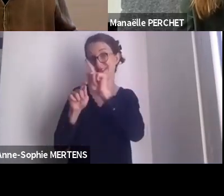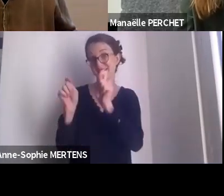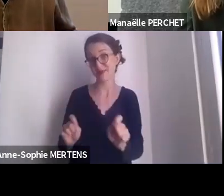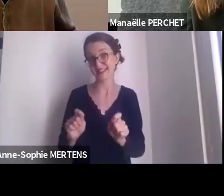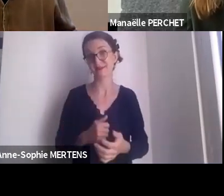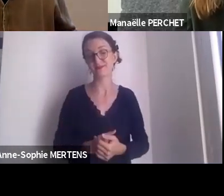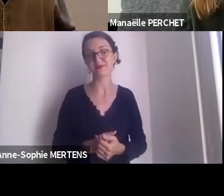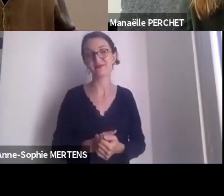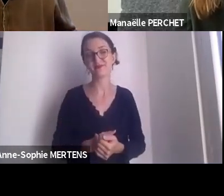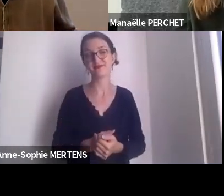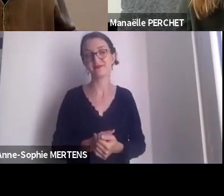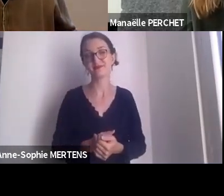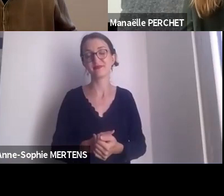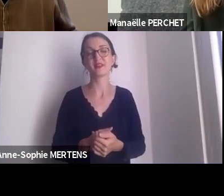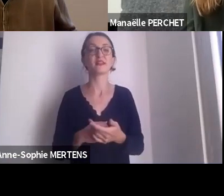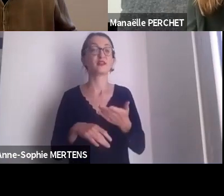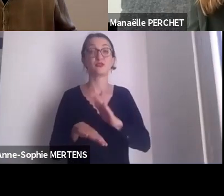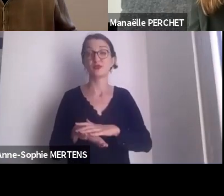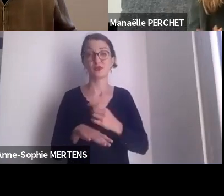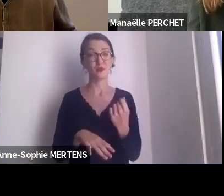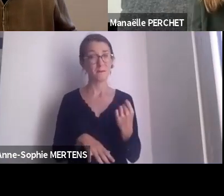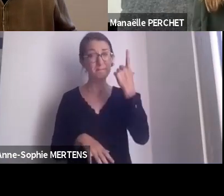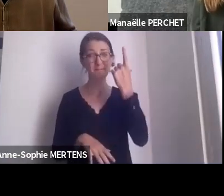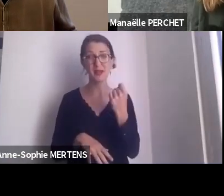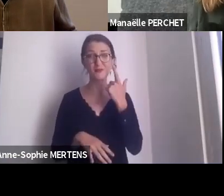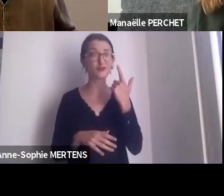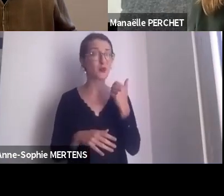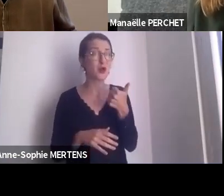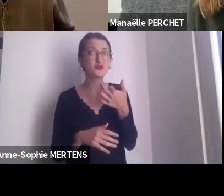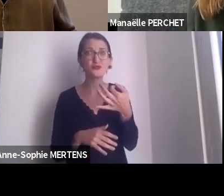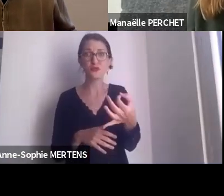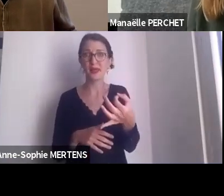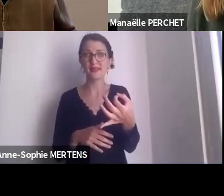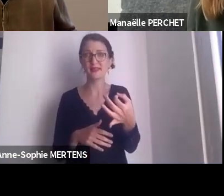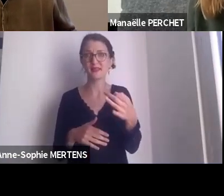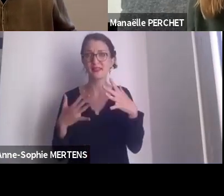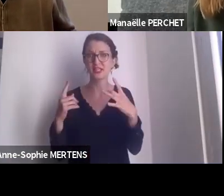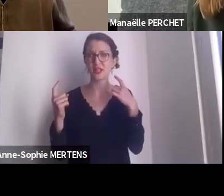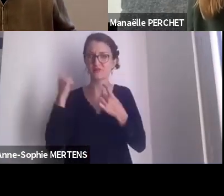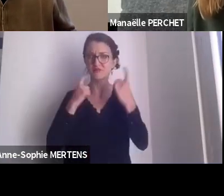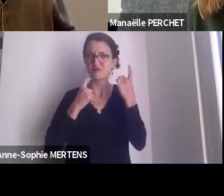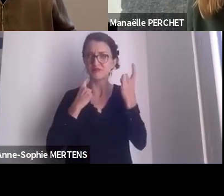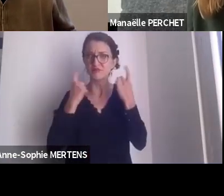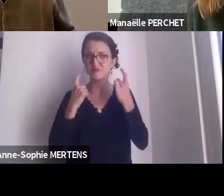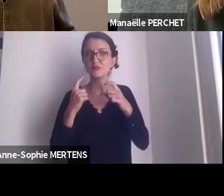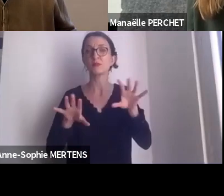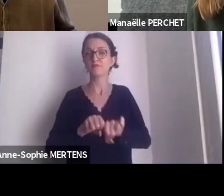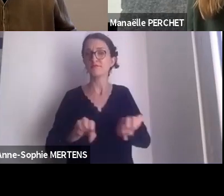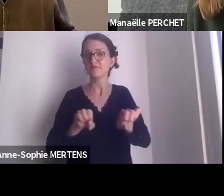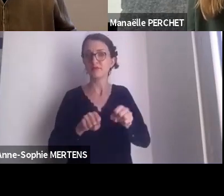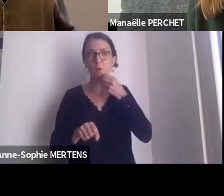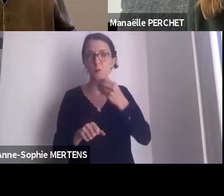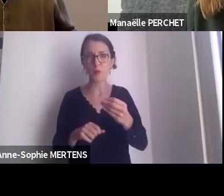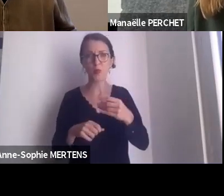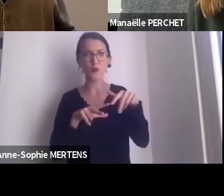Comme on a été très, très vite, on a réagi très, très vite. En même pas une semaine, on avait créé ces produits. On a fait des vidéos, on a fait des tutos. On a été